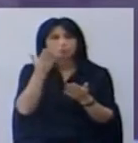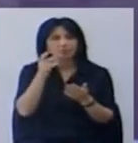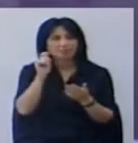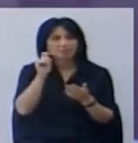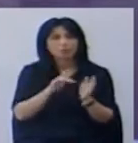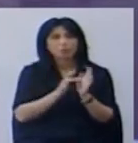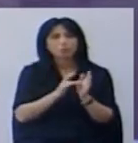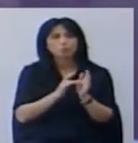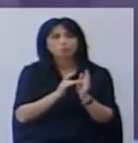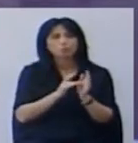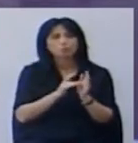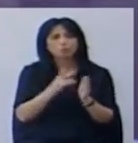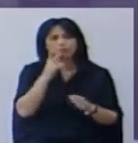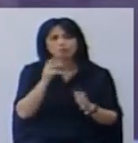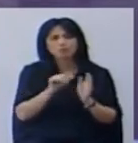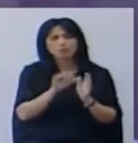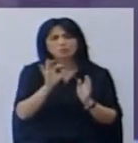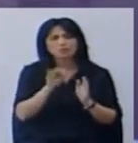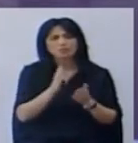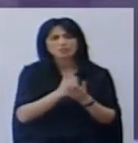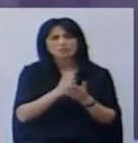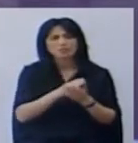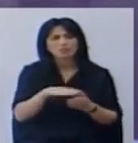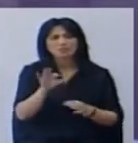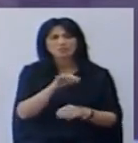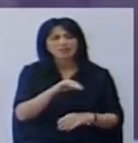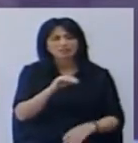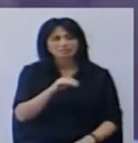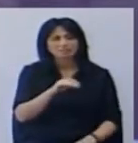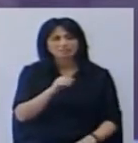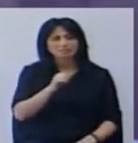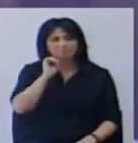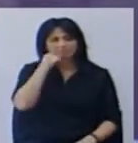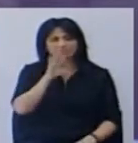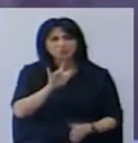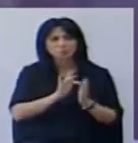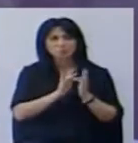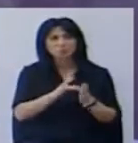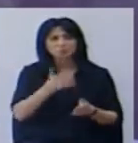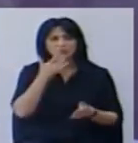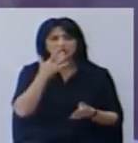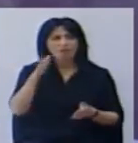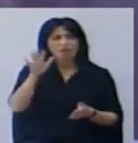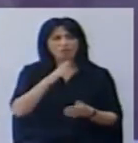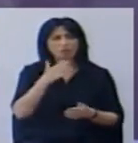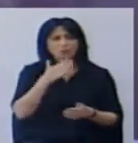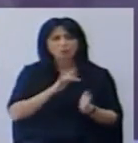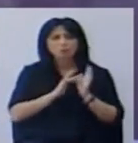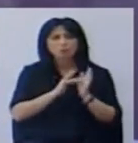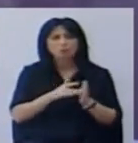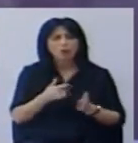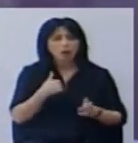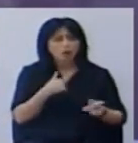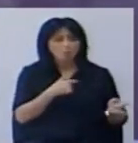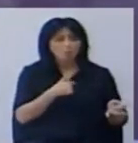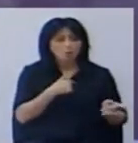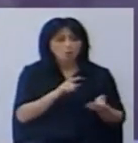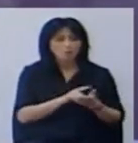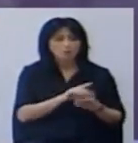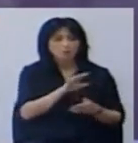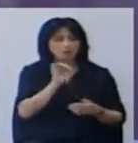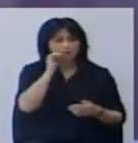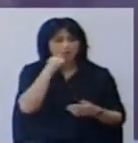ჩამოსული ტურისტების 60% არის სწორედ ასაკში შესული ადამიანები და ჩვენგან პენსიონერები შიმშილისთვის